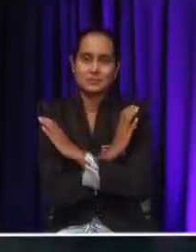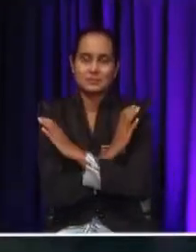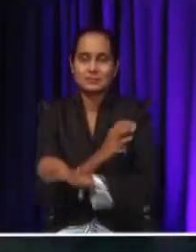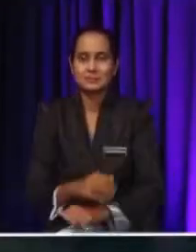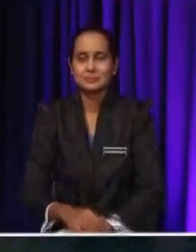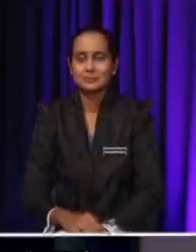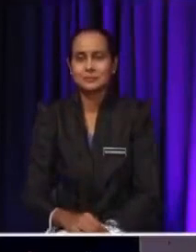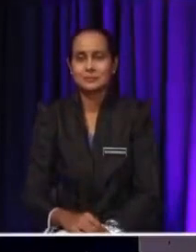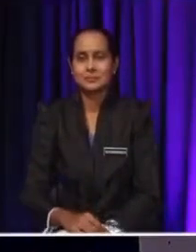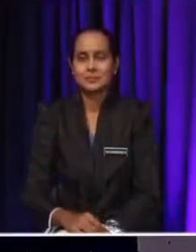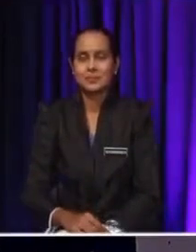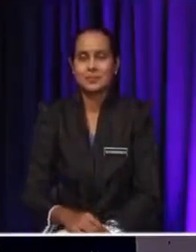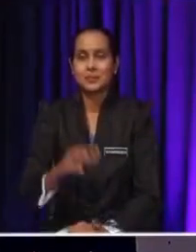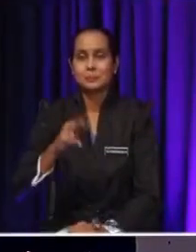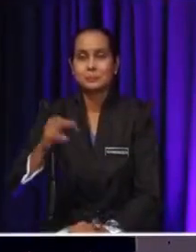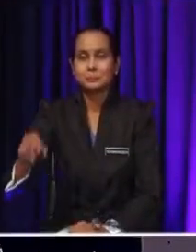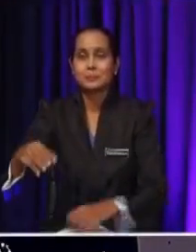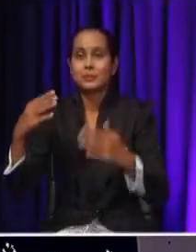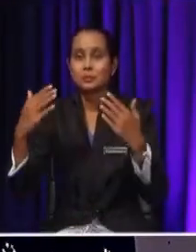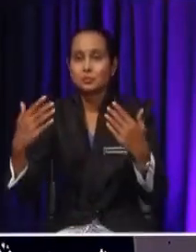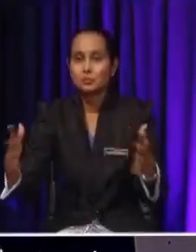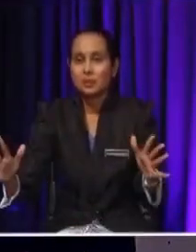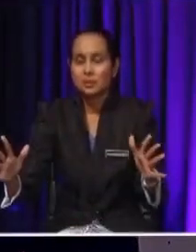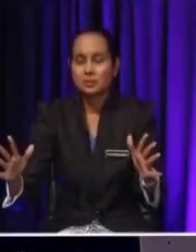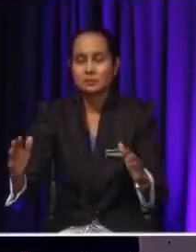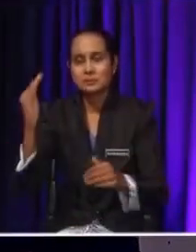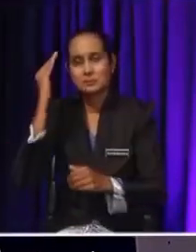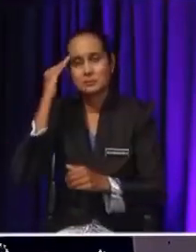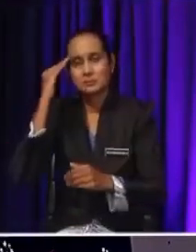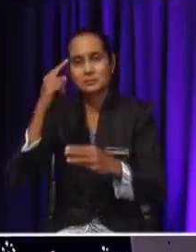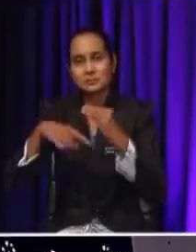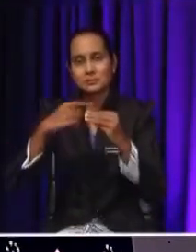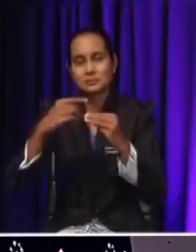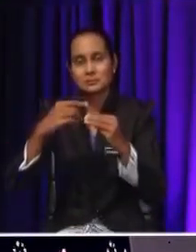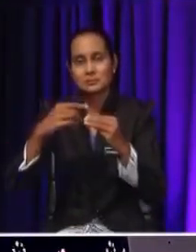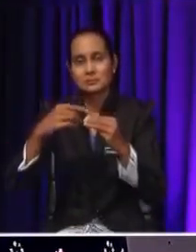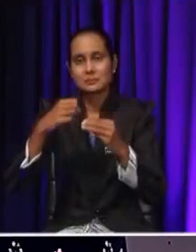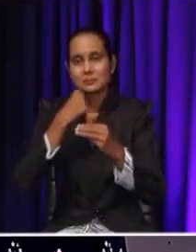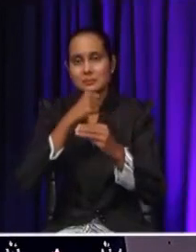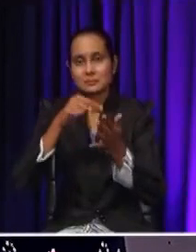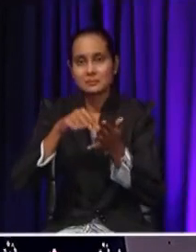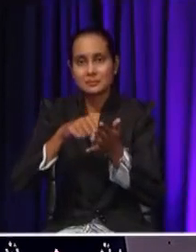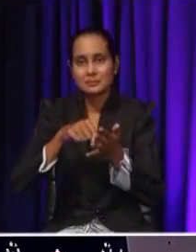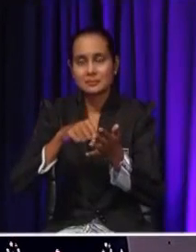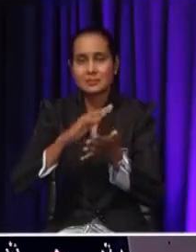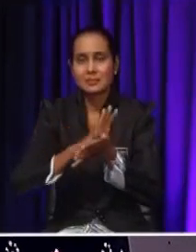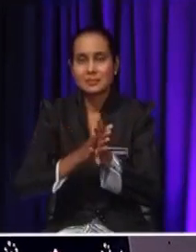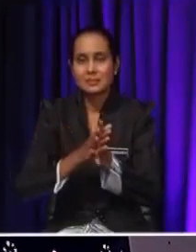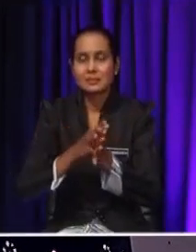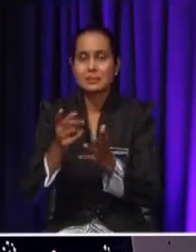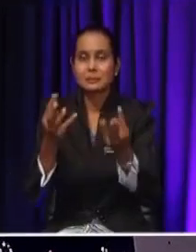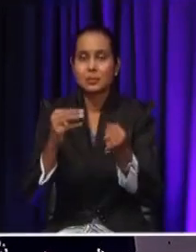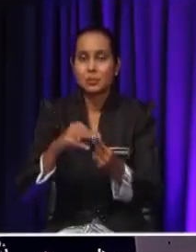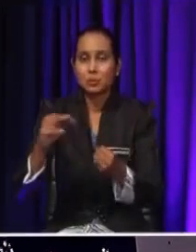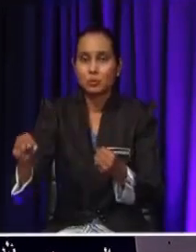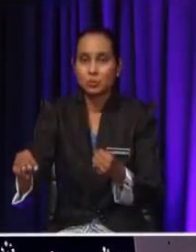murid-murid saya mereka sudah mendalami kita pasar saja ini dan saya nak anak-anak murid Saya di SMK Sri Mulia